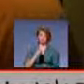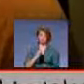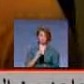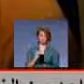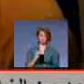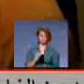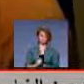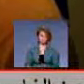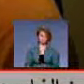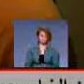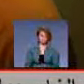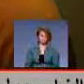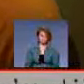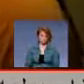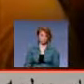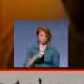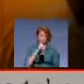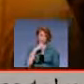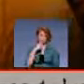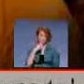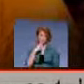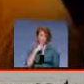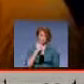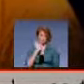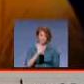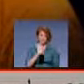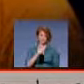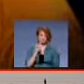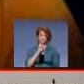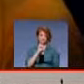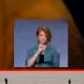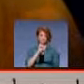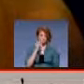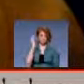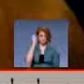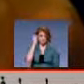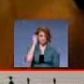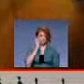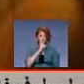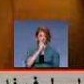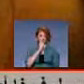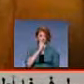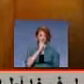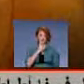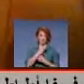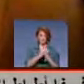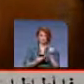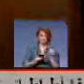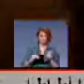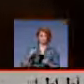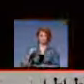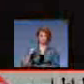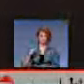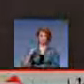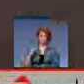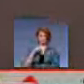ليه؟ هتسمع ليه الكلام ده؟ حصل فعلا. انا عايز اقول لك ان انا كنت بمشي ورا كل الشيخ لان يقول لك ايه عندك بنت صغيره ايه المشكله فيها؟ عندك مثلا لا بنت